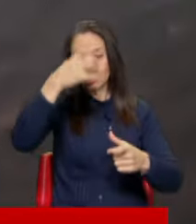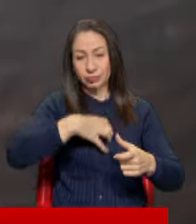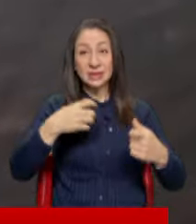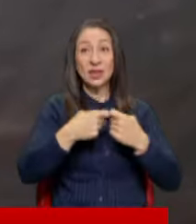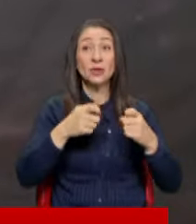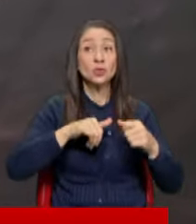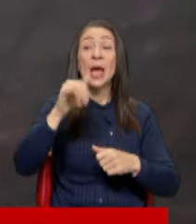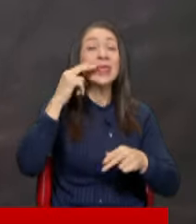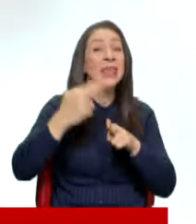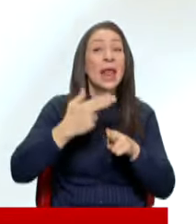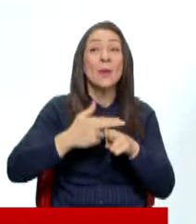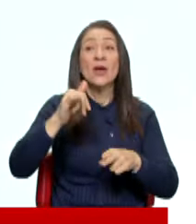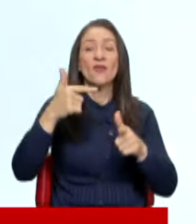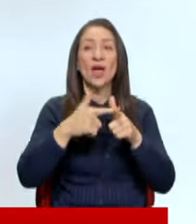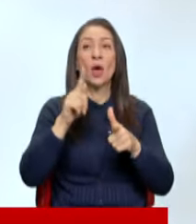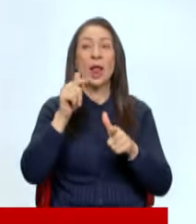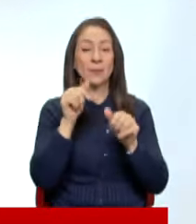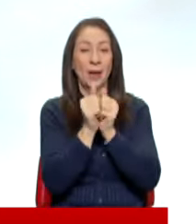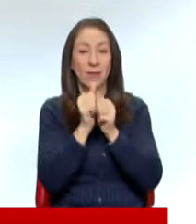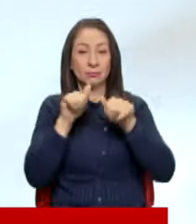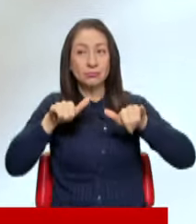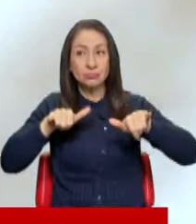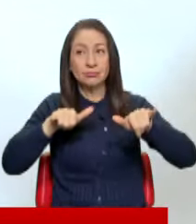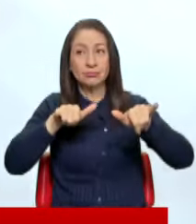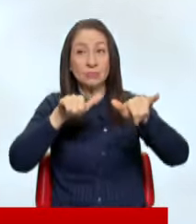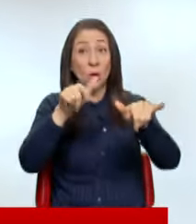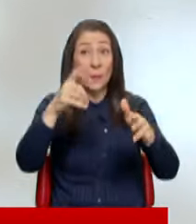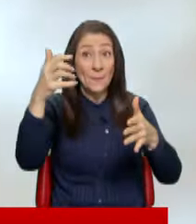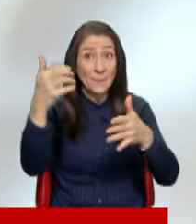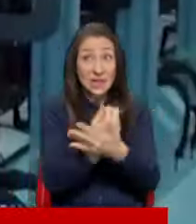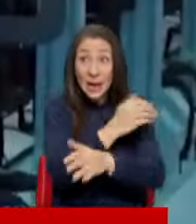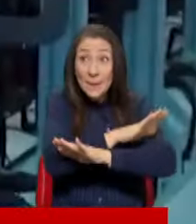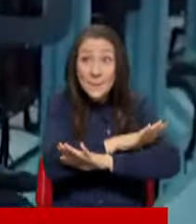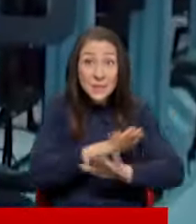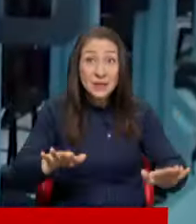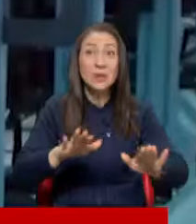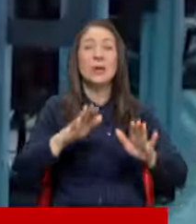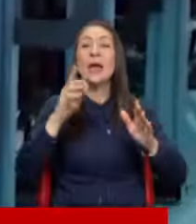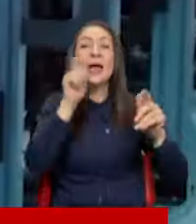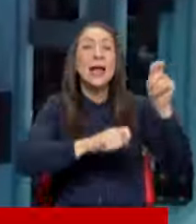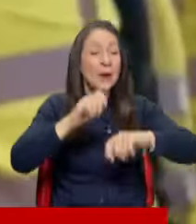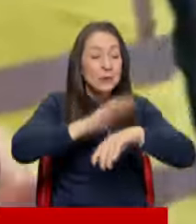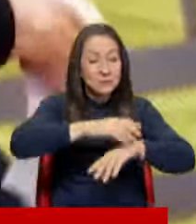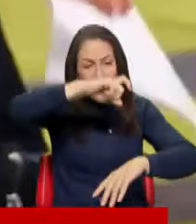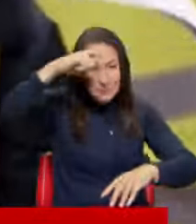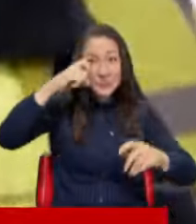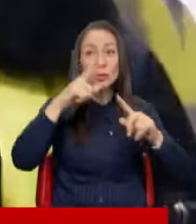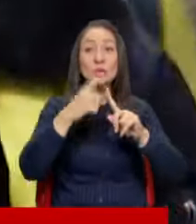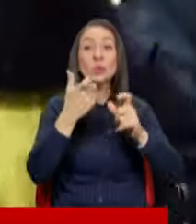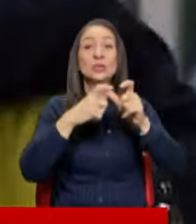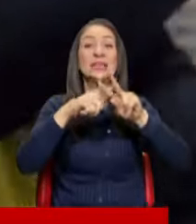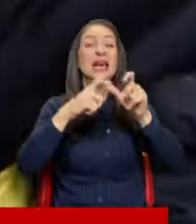ederim uçuşunda bir F16 eşlik etti test uçuşunun başarıyla tamamlanması sonrası üretimde emeği geçen tusaş